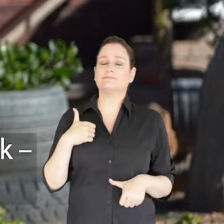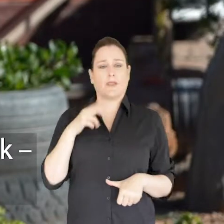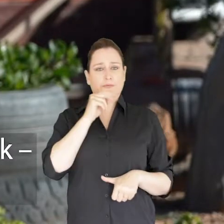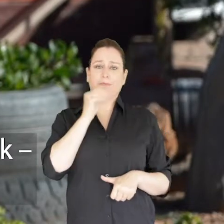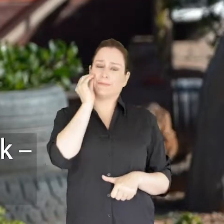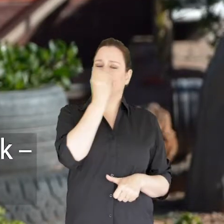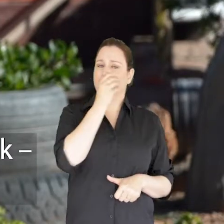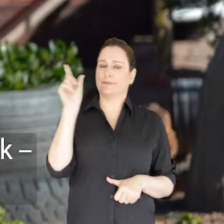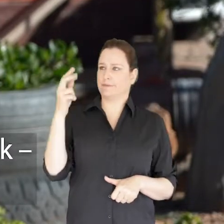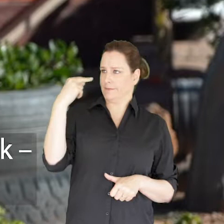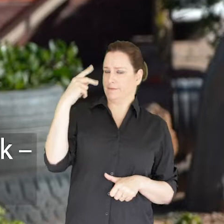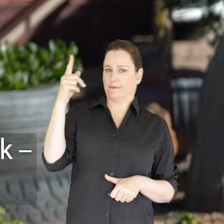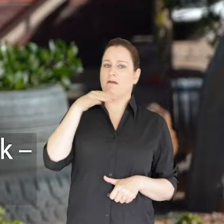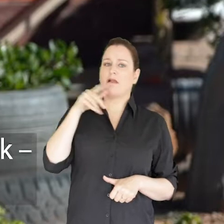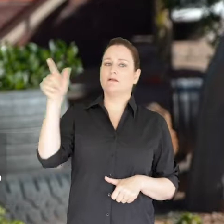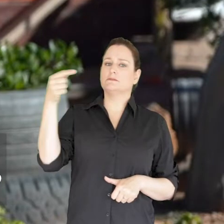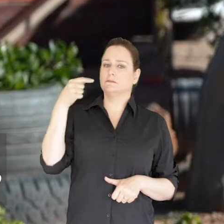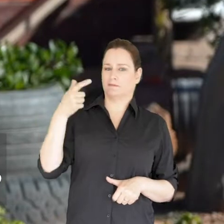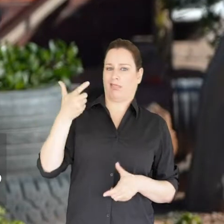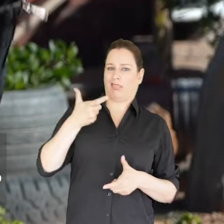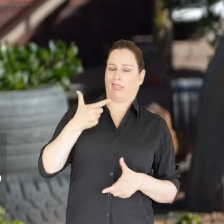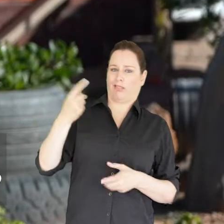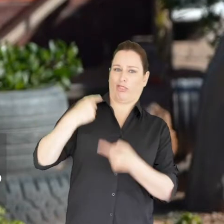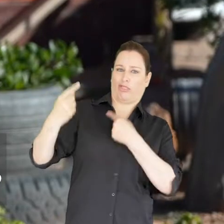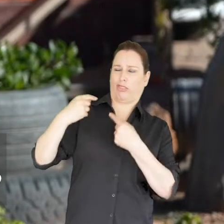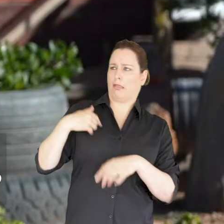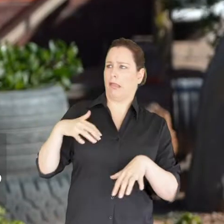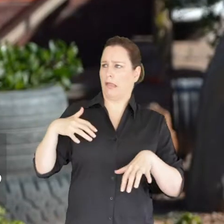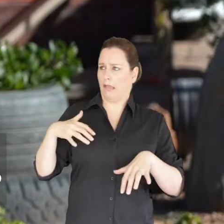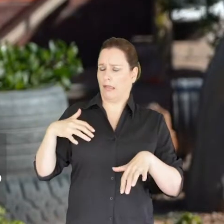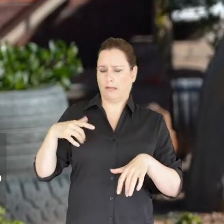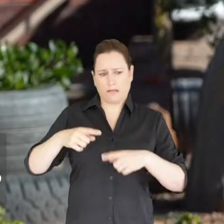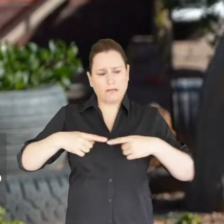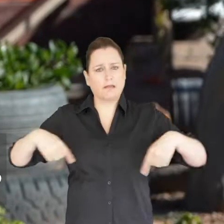praat. Die Afrikaans vriendende mensen. Kom blijken, Concordia.